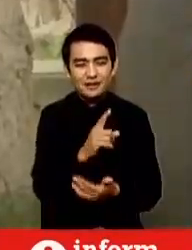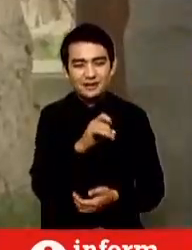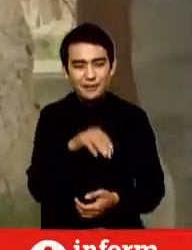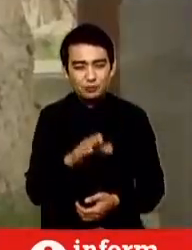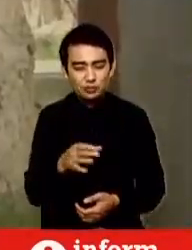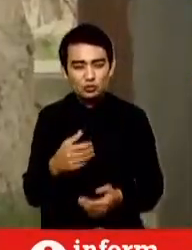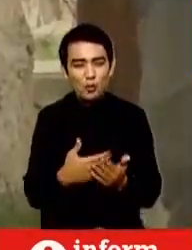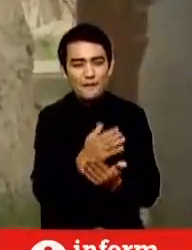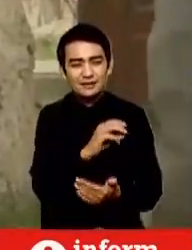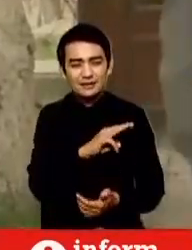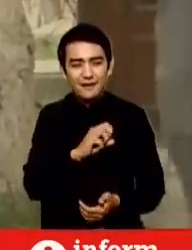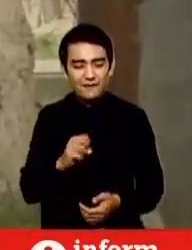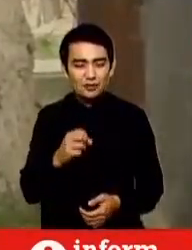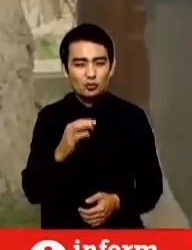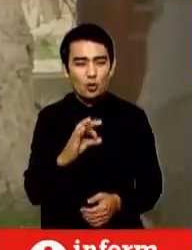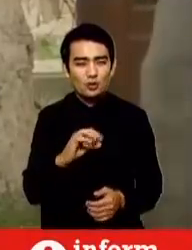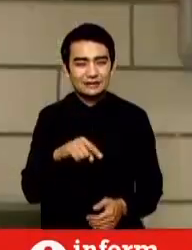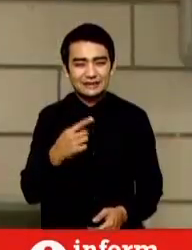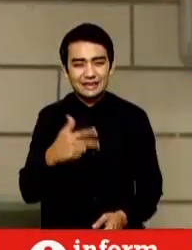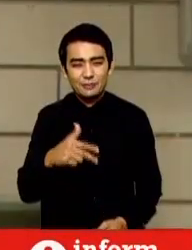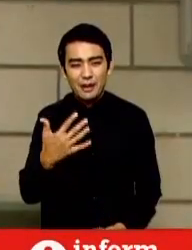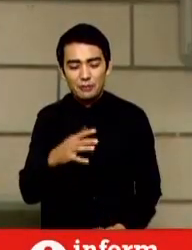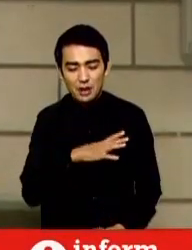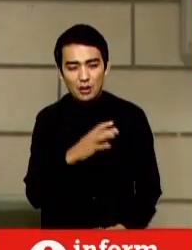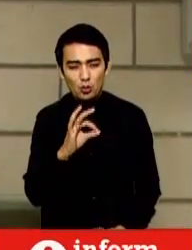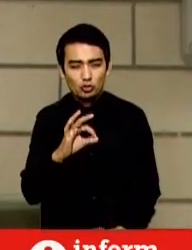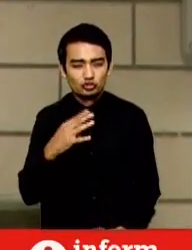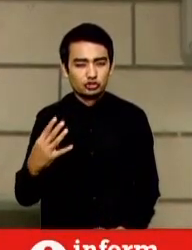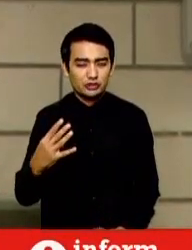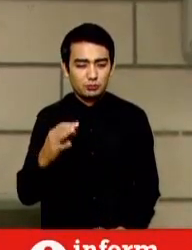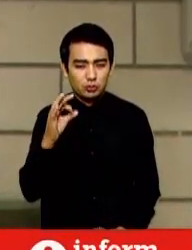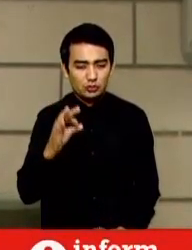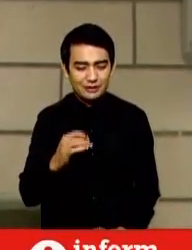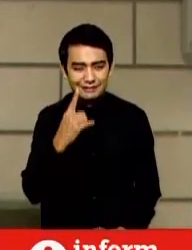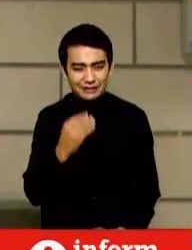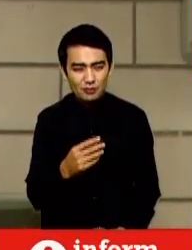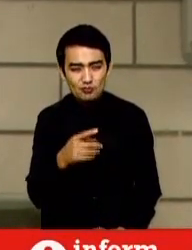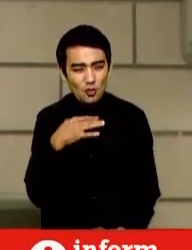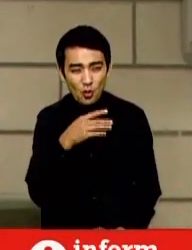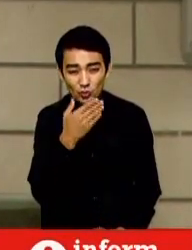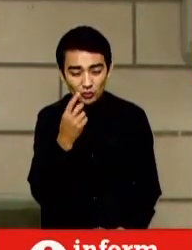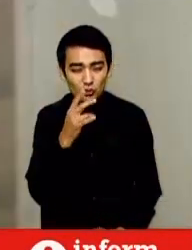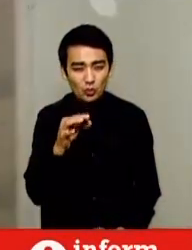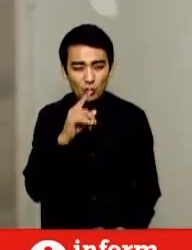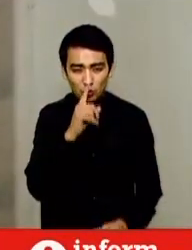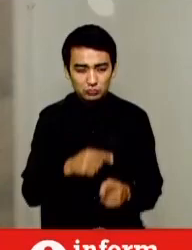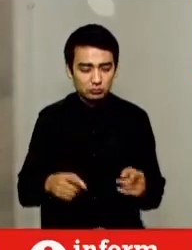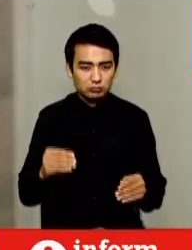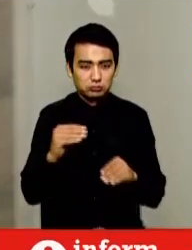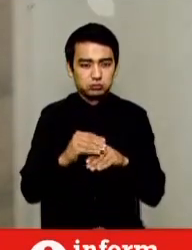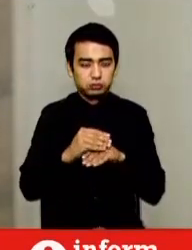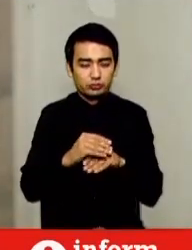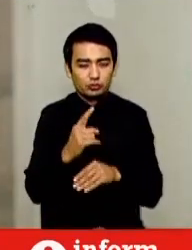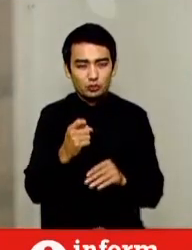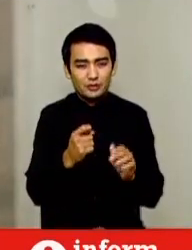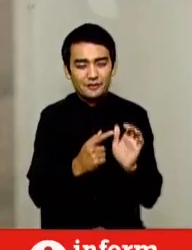Они увеличились с 0,35% до 0,4% в день. Казалось бы, не намного, но в годовом выражении ставки выросли со